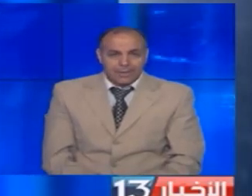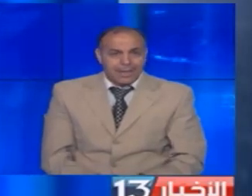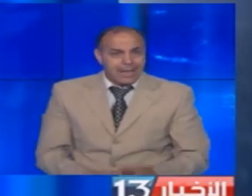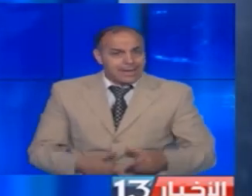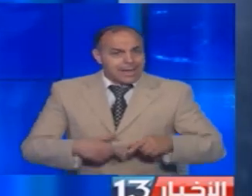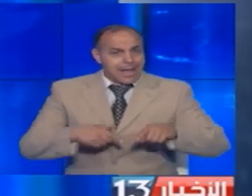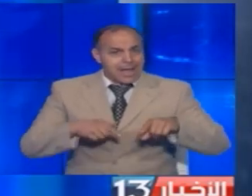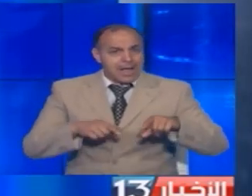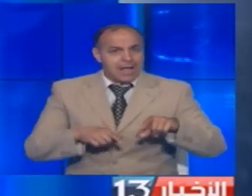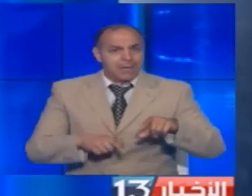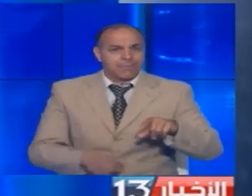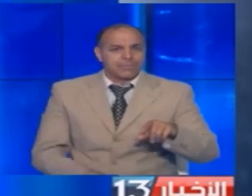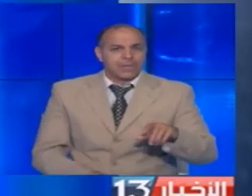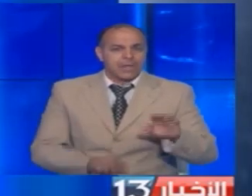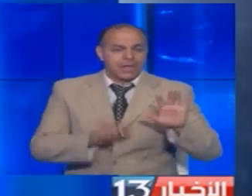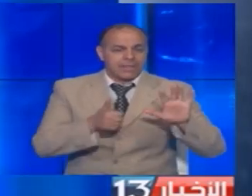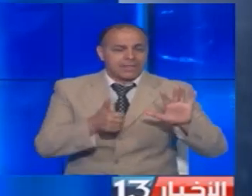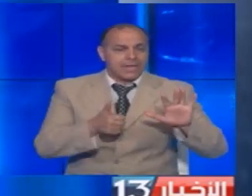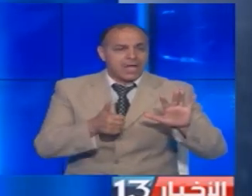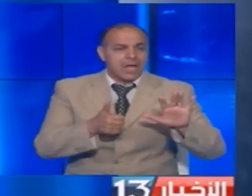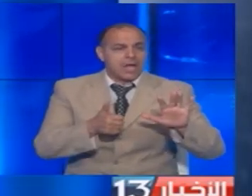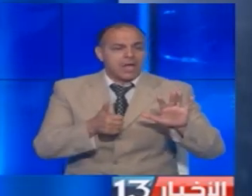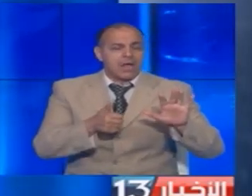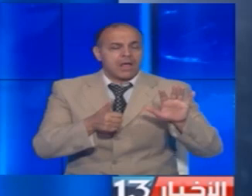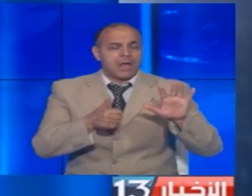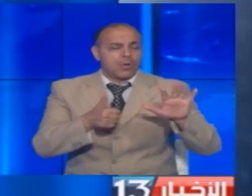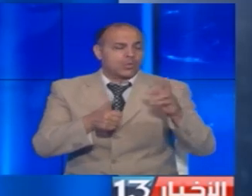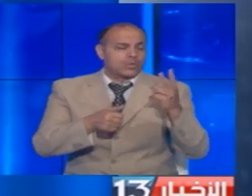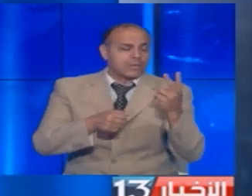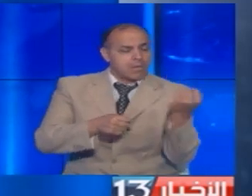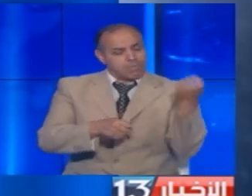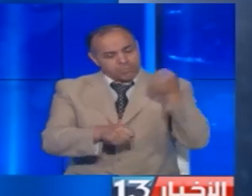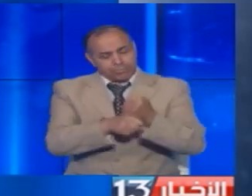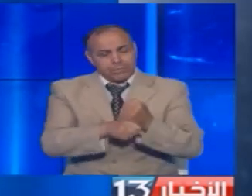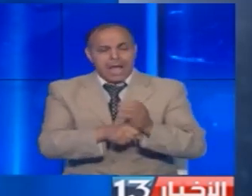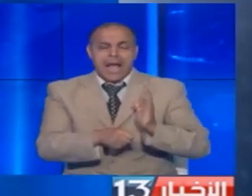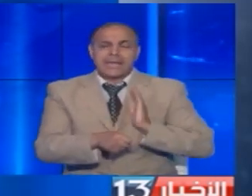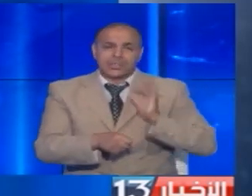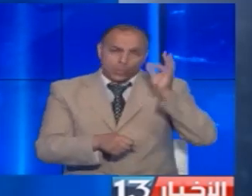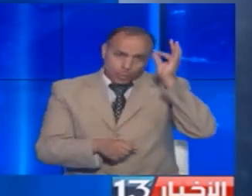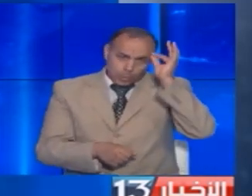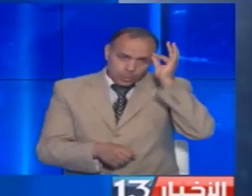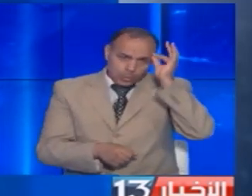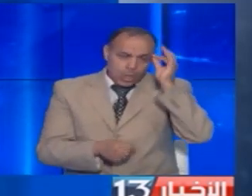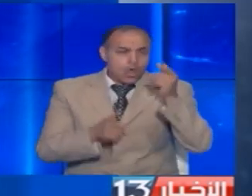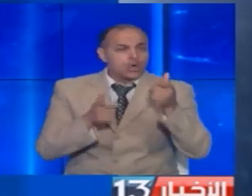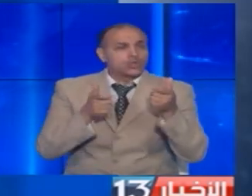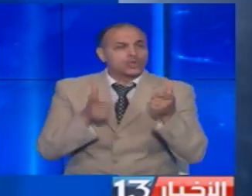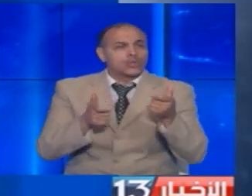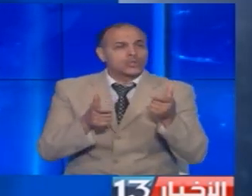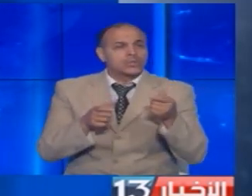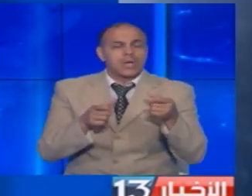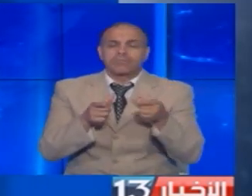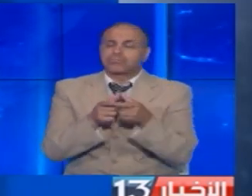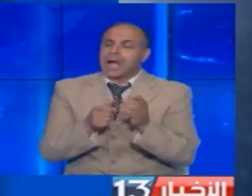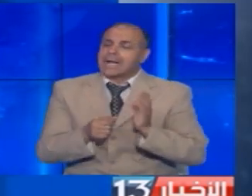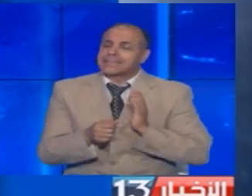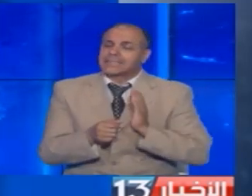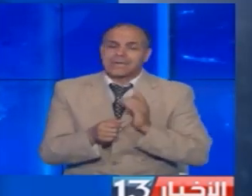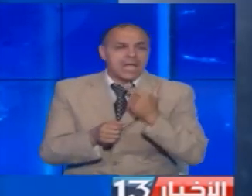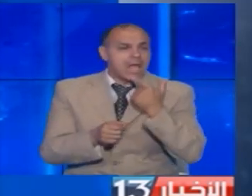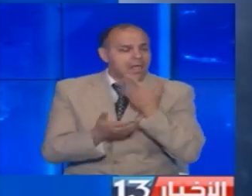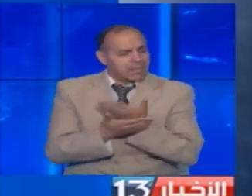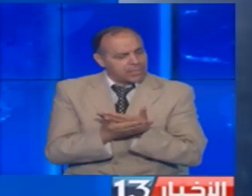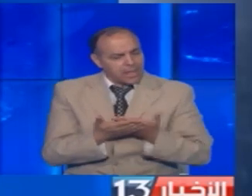إذن 62 عاما تمر اليوم على تأسيس الجيش الوطني، حظيت خلالها المؤسسة العسكرية